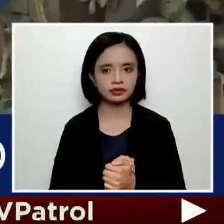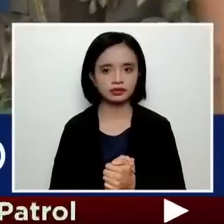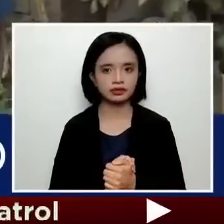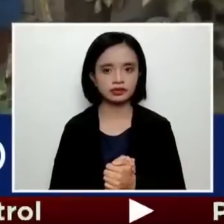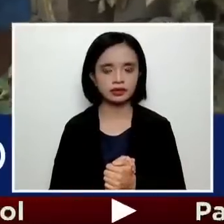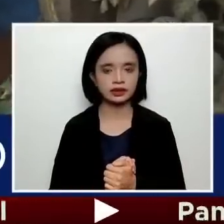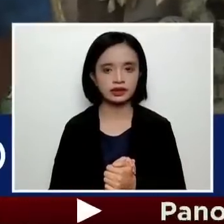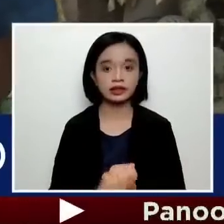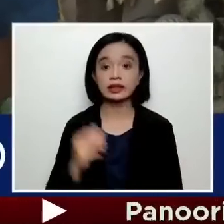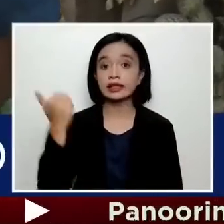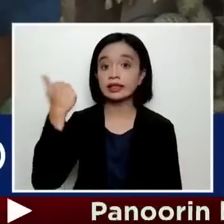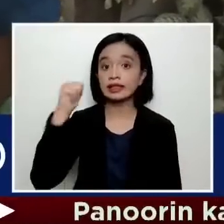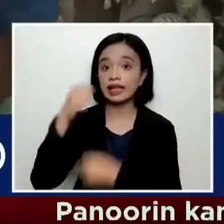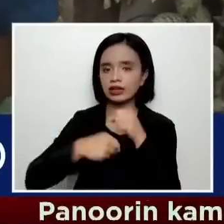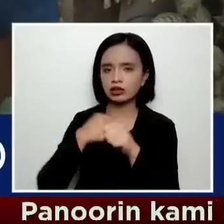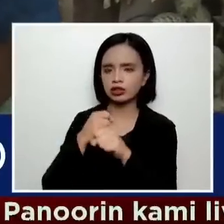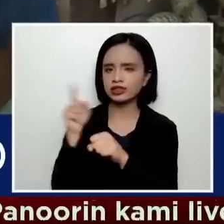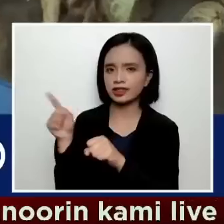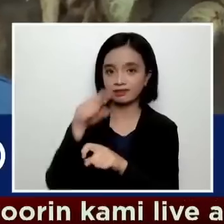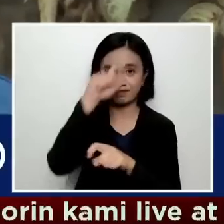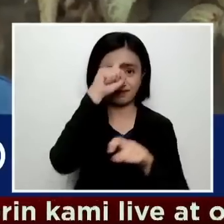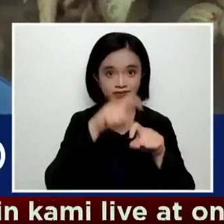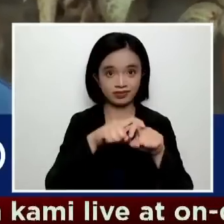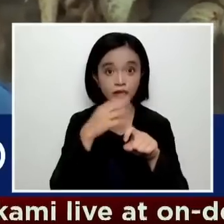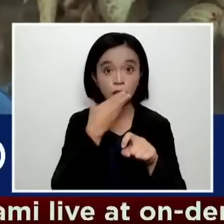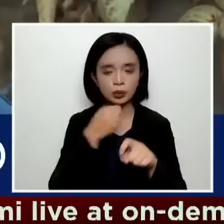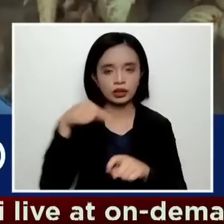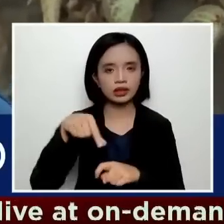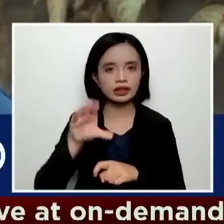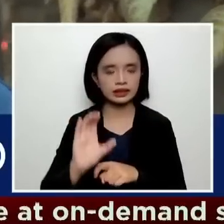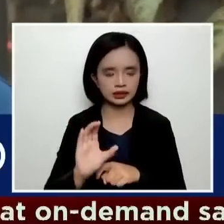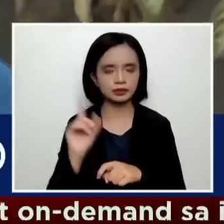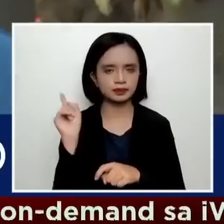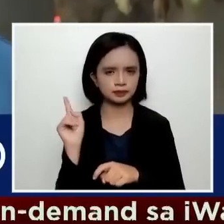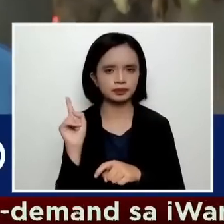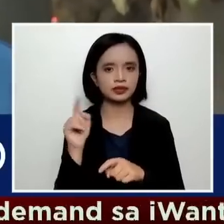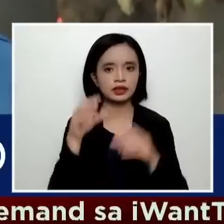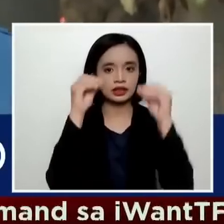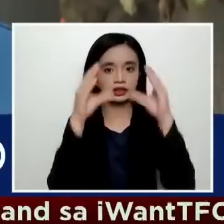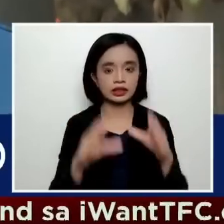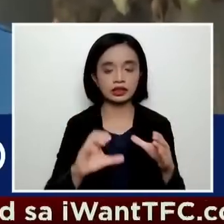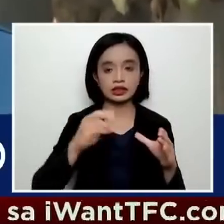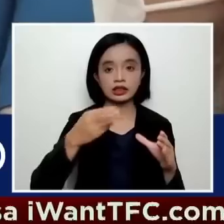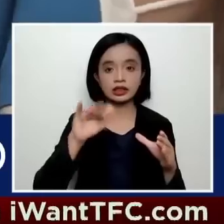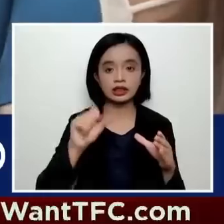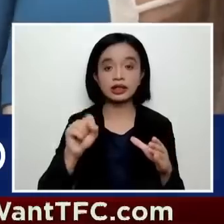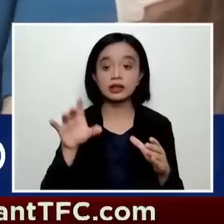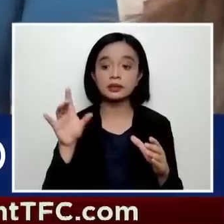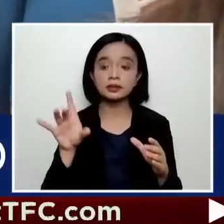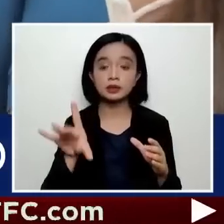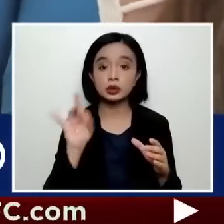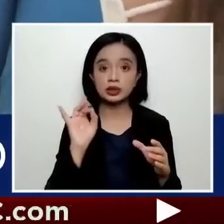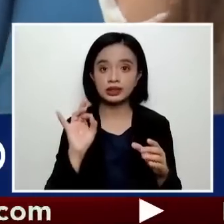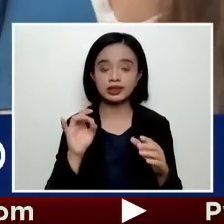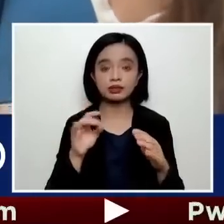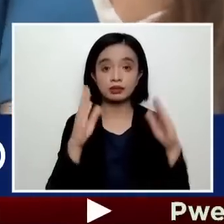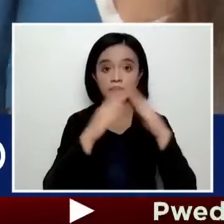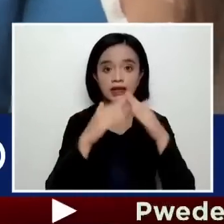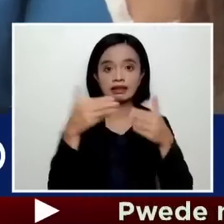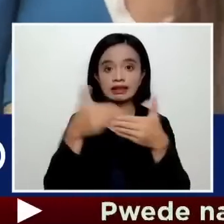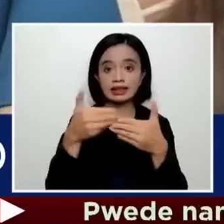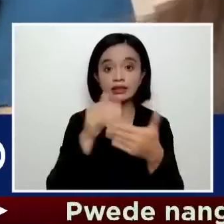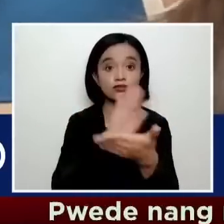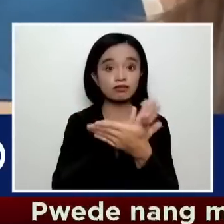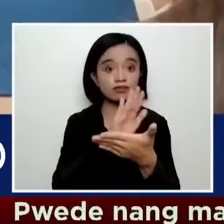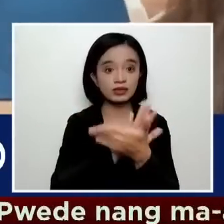10 taon nang nangungupahan sa Quezon City si Teacher Chris. Pinili niya yung bahay na malapit sa paaralan kung saan siya nagtuturo.